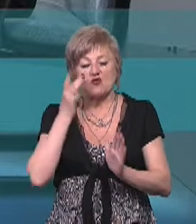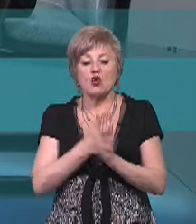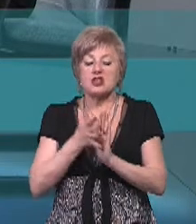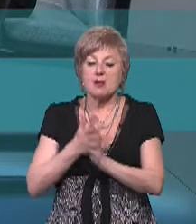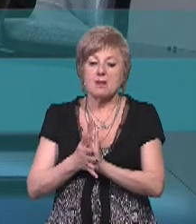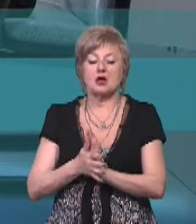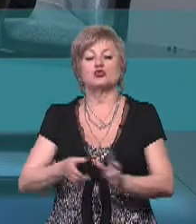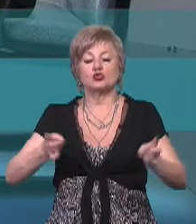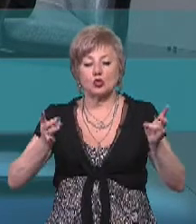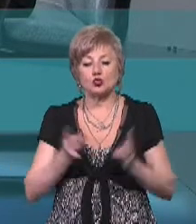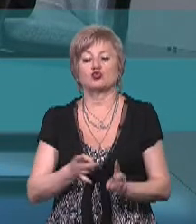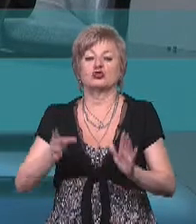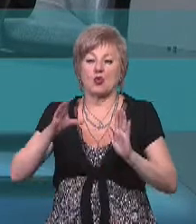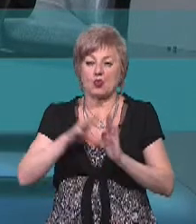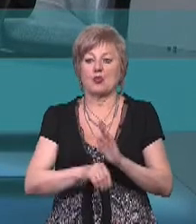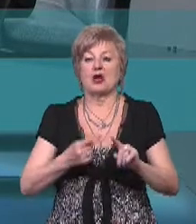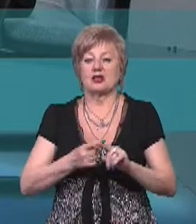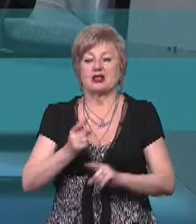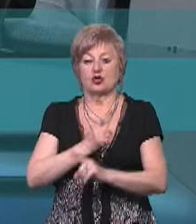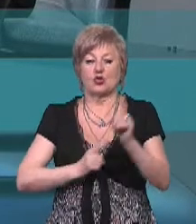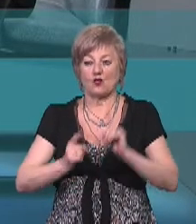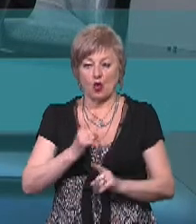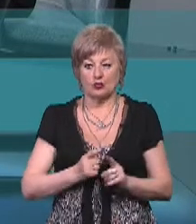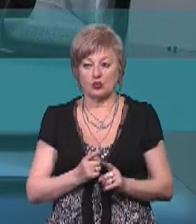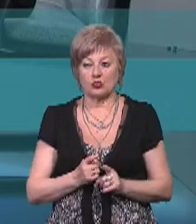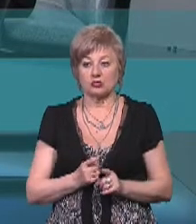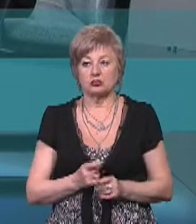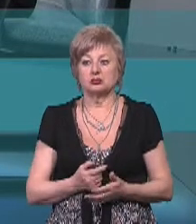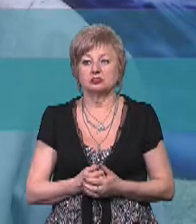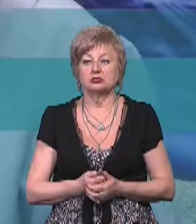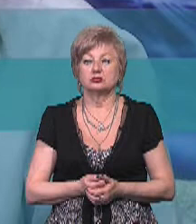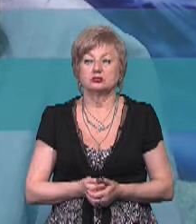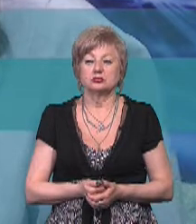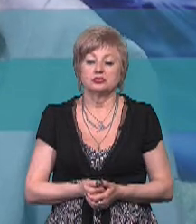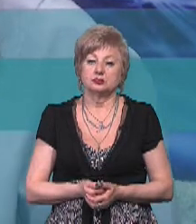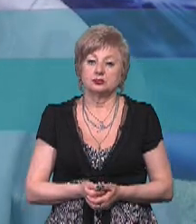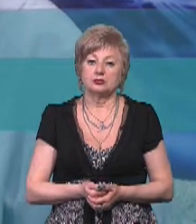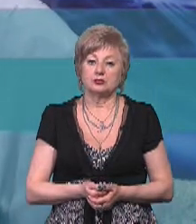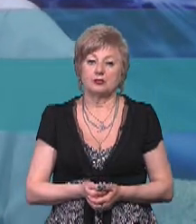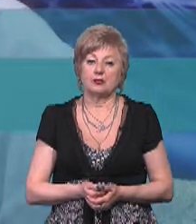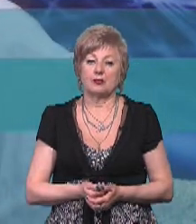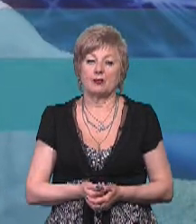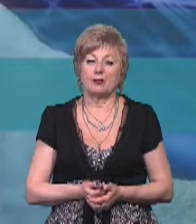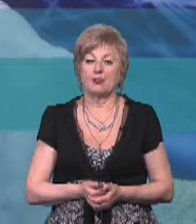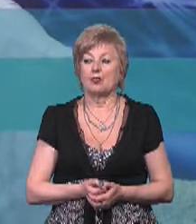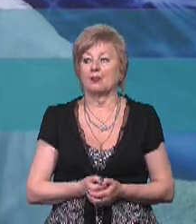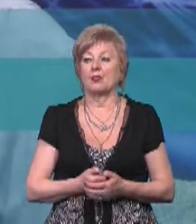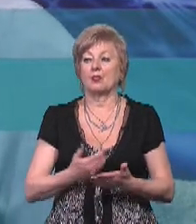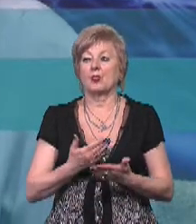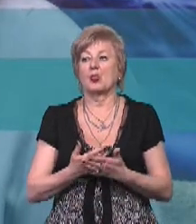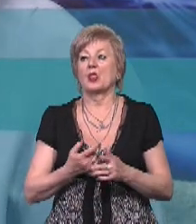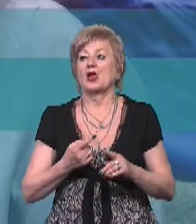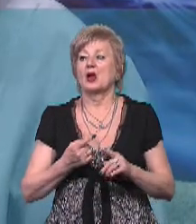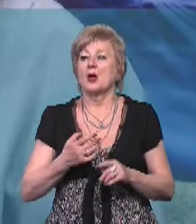необхідно впроваджувати цю реформу, закінчити її. Ніяк не можна. На урядовому порталі децентралізація